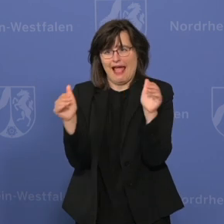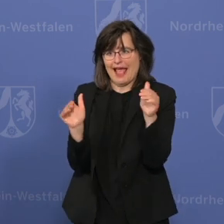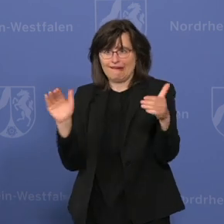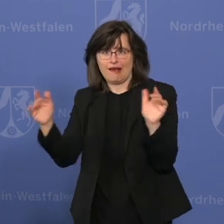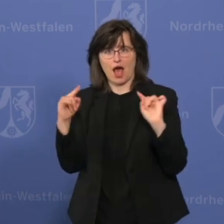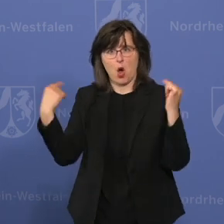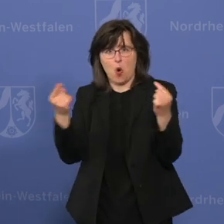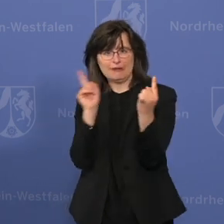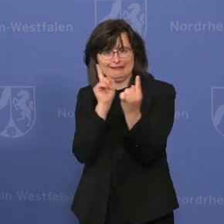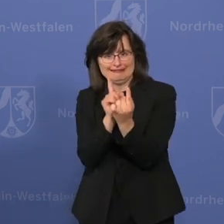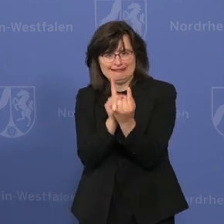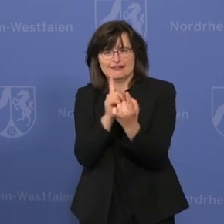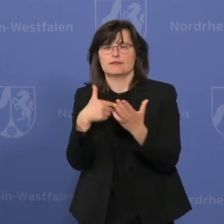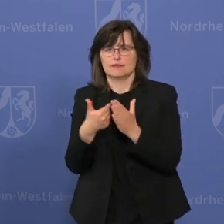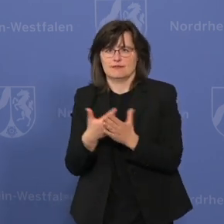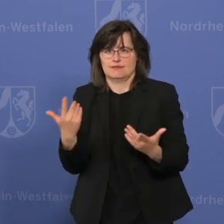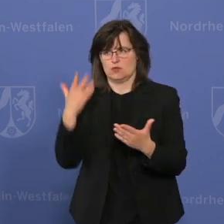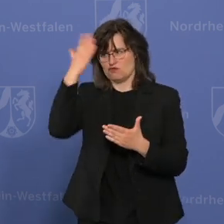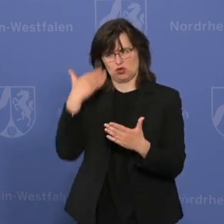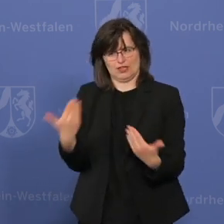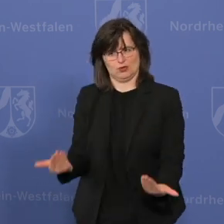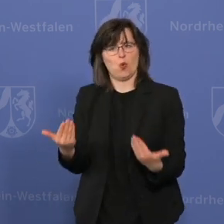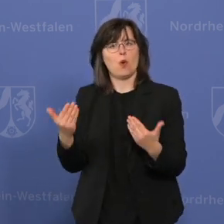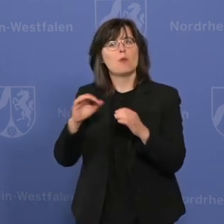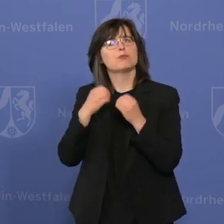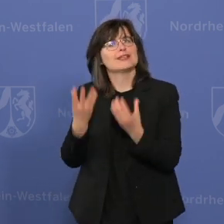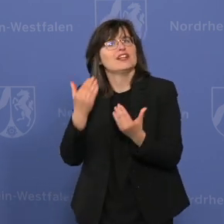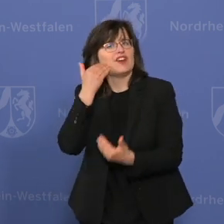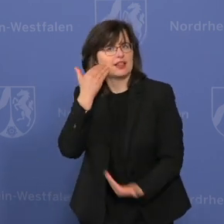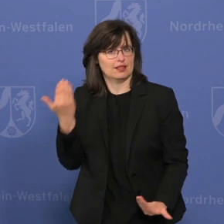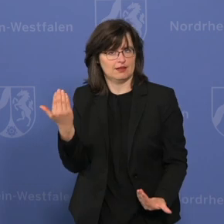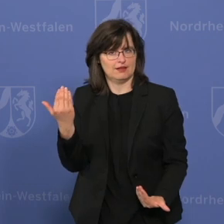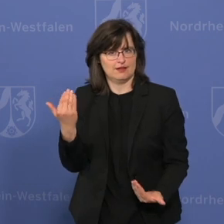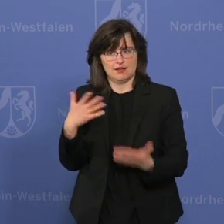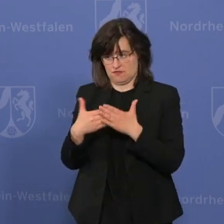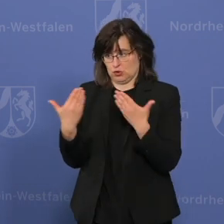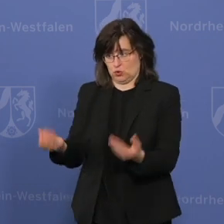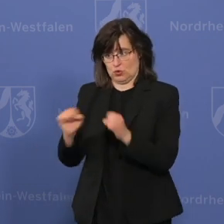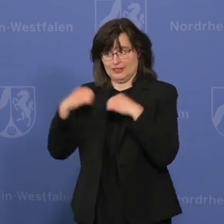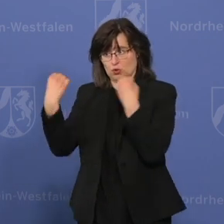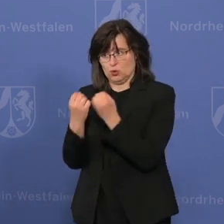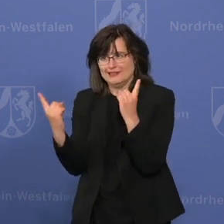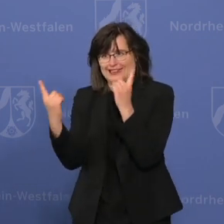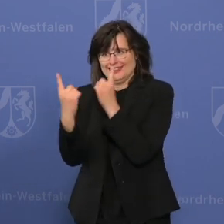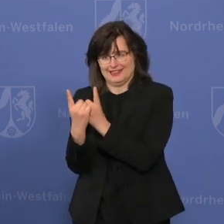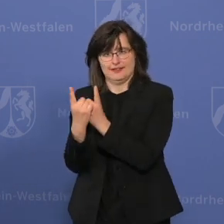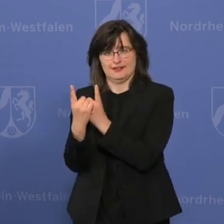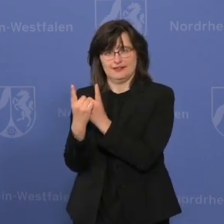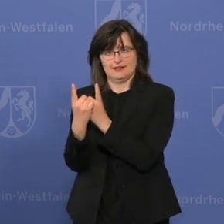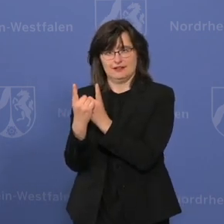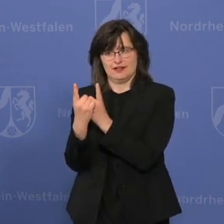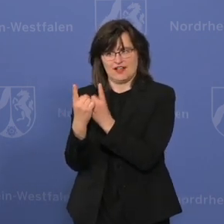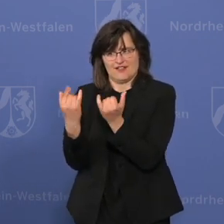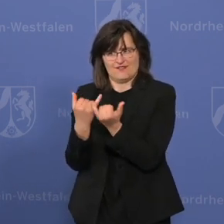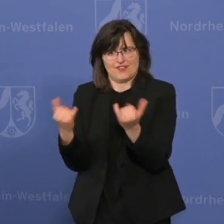Diese Lebenssituation, die müssen wir uns immer vor Augen führen und fragen, wie können wir uns in solchen Lebenssituationen, also wie können wir sie möglichst lange